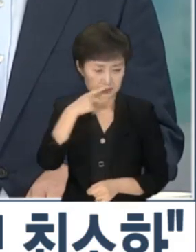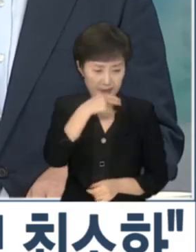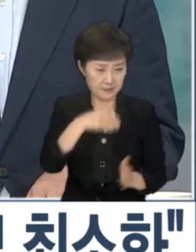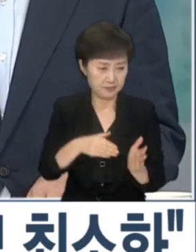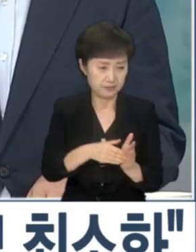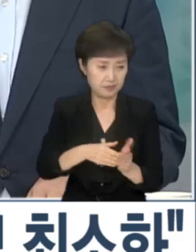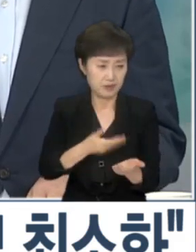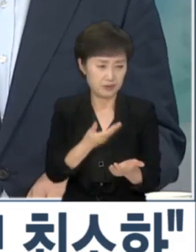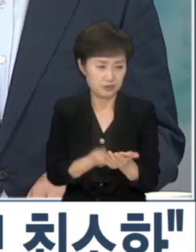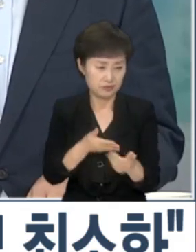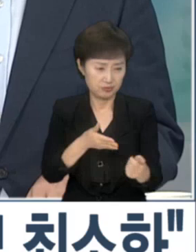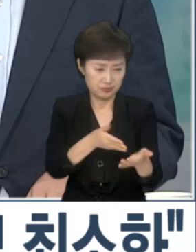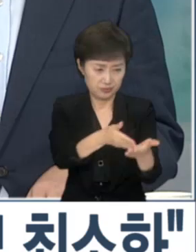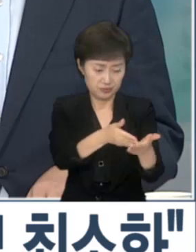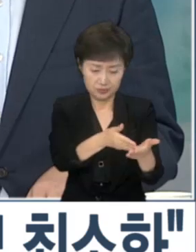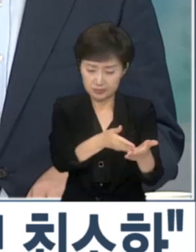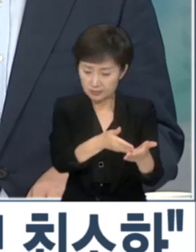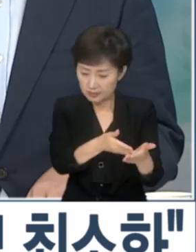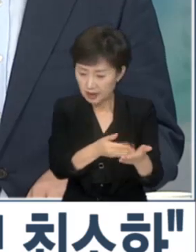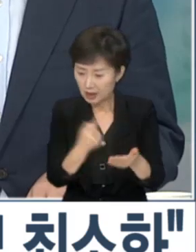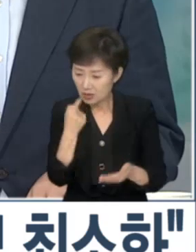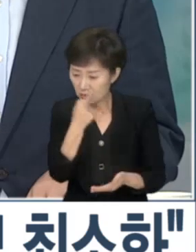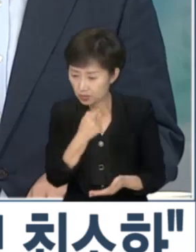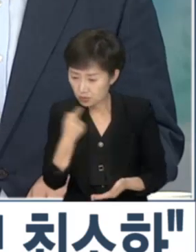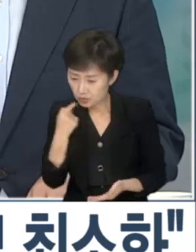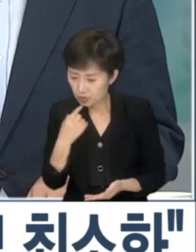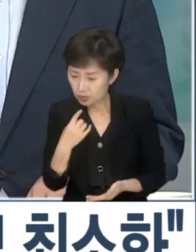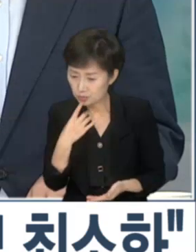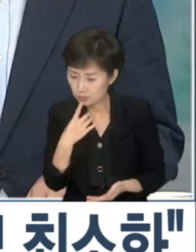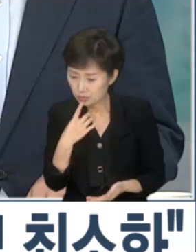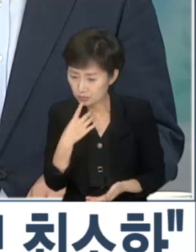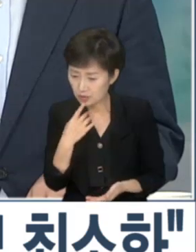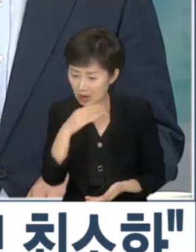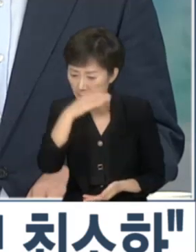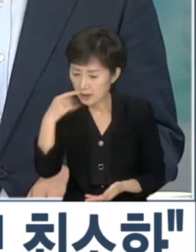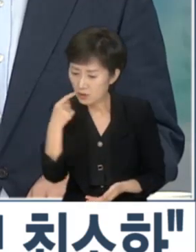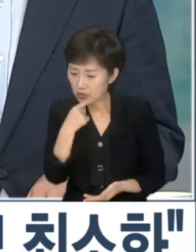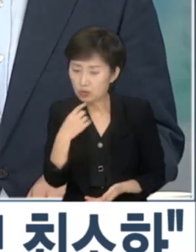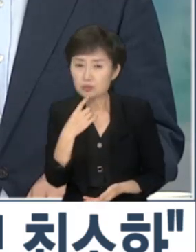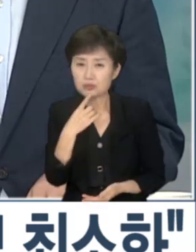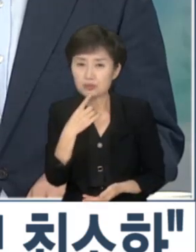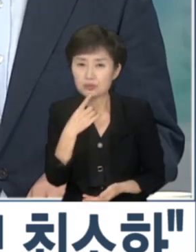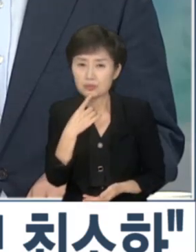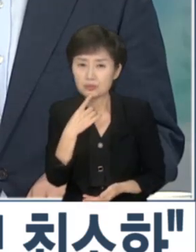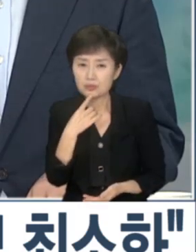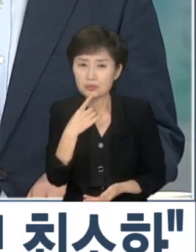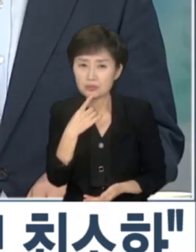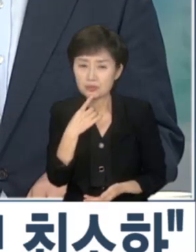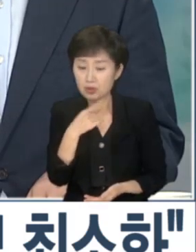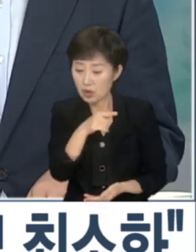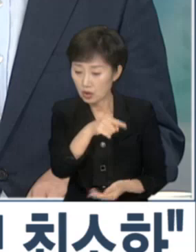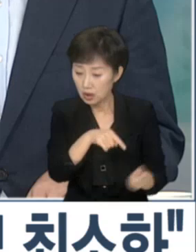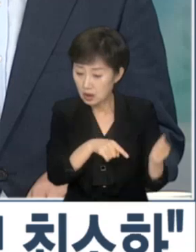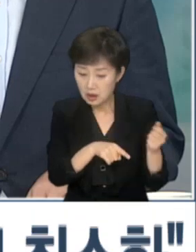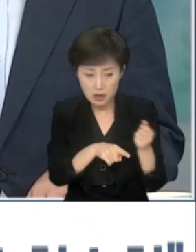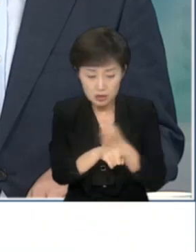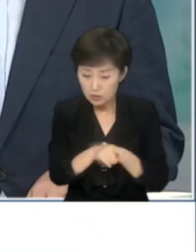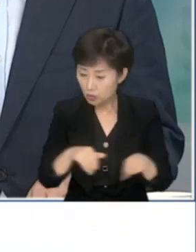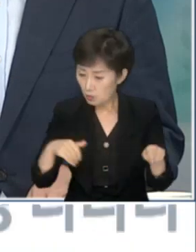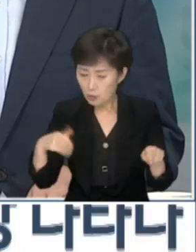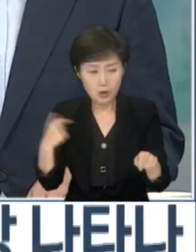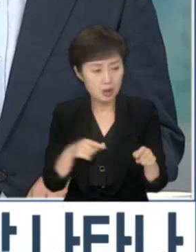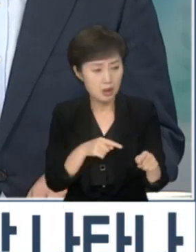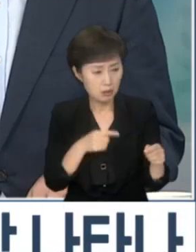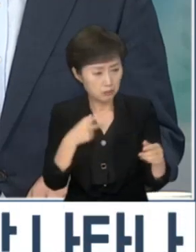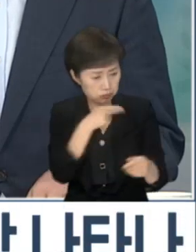중단을 요청한다고 하지만 말만 존중하지 무슨 이유로 단식을 하는지 모른다라는